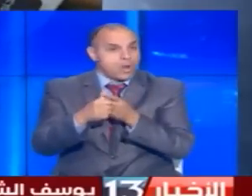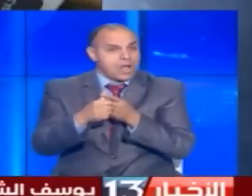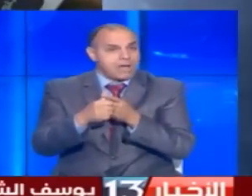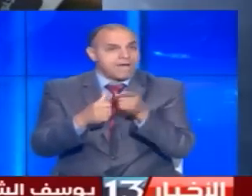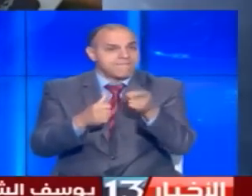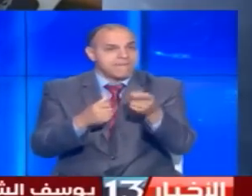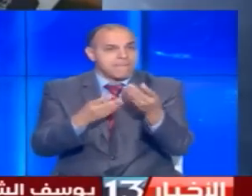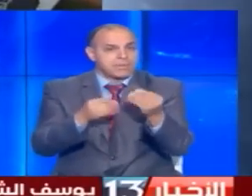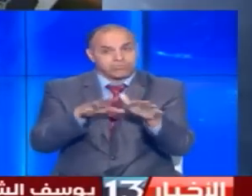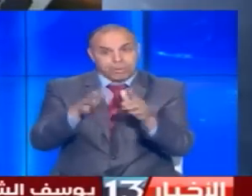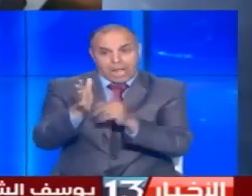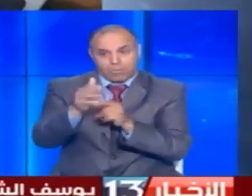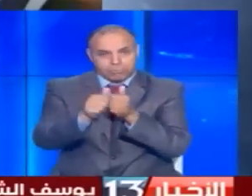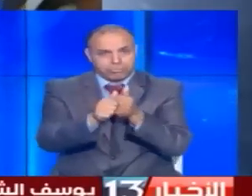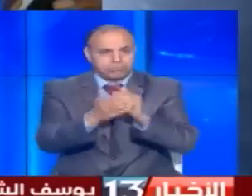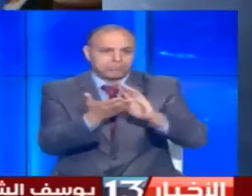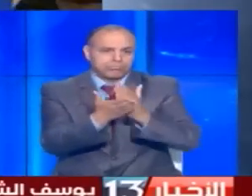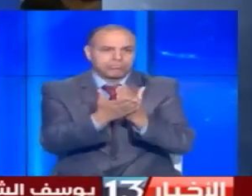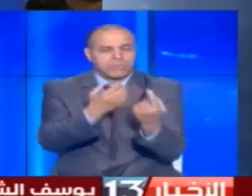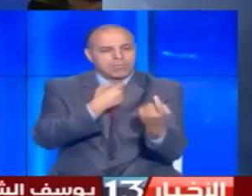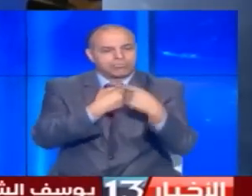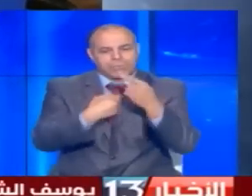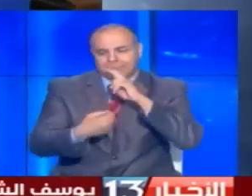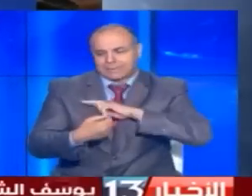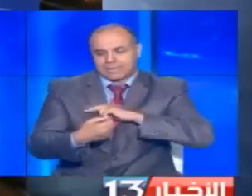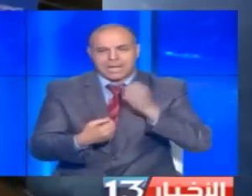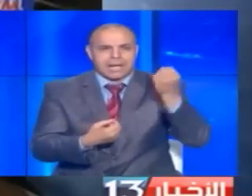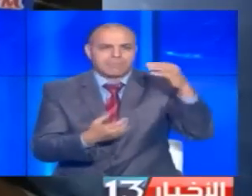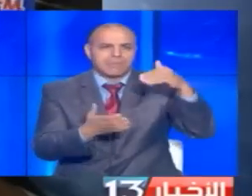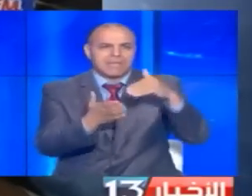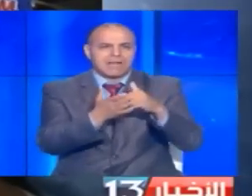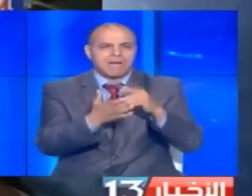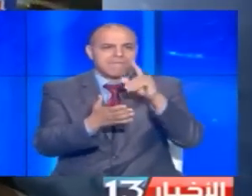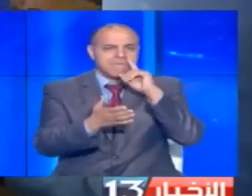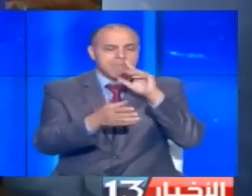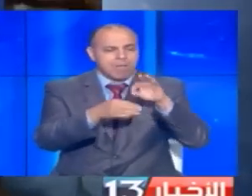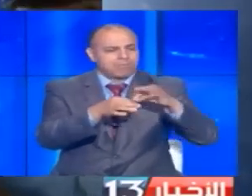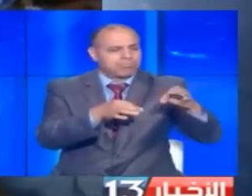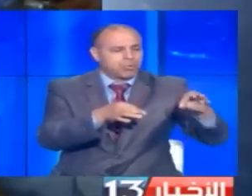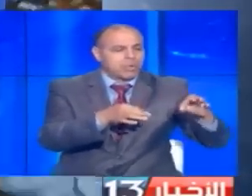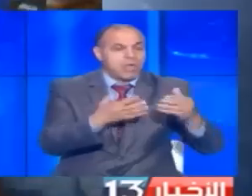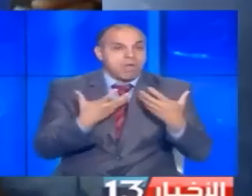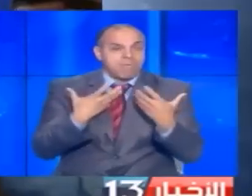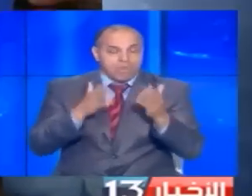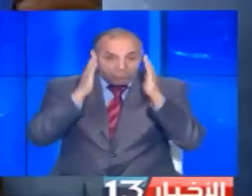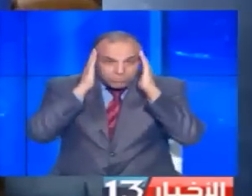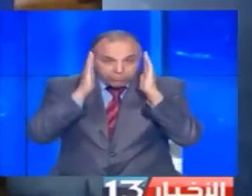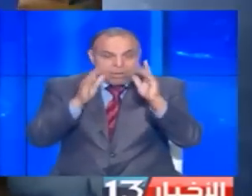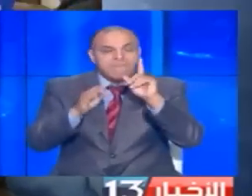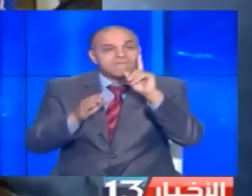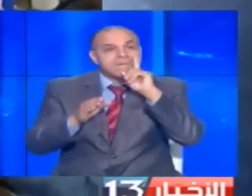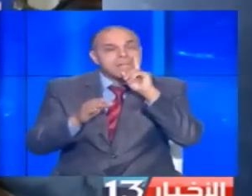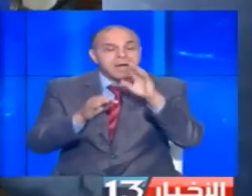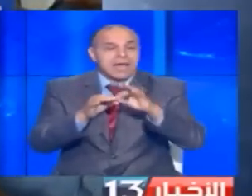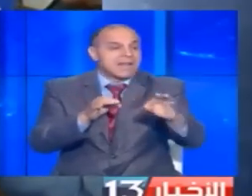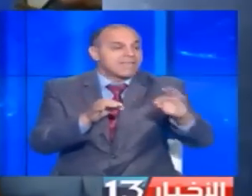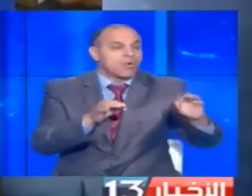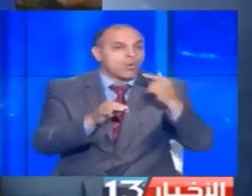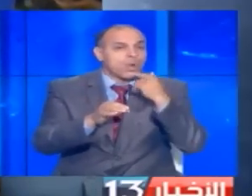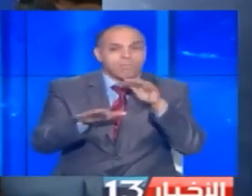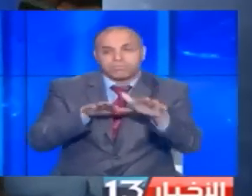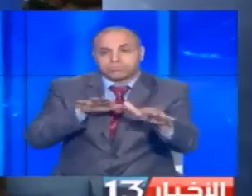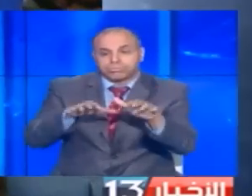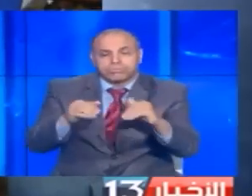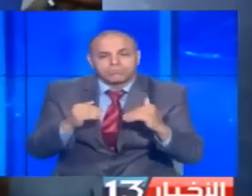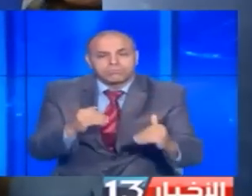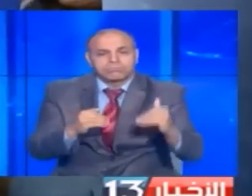فيها العديد من الإجراءات، منها توفير التغطية الاجتماعية ل 500 ألف مرأة في الوسط الريفي. حبينا نركز على المرأة الريفية كمحرك